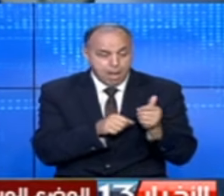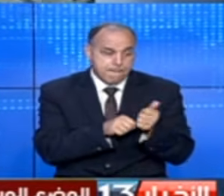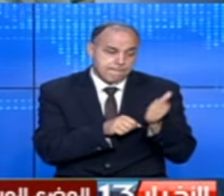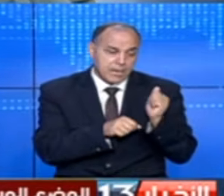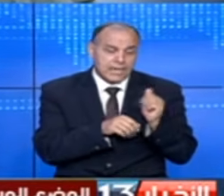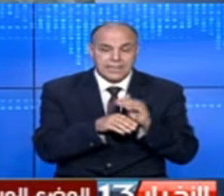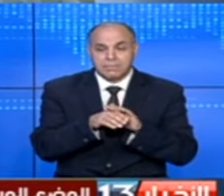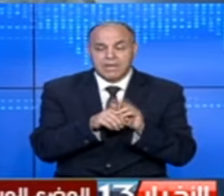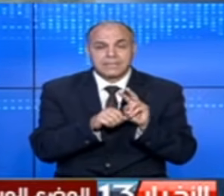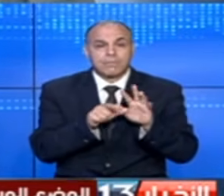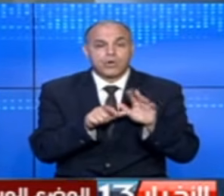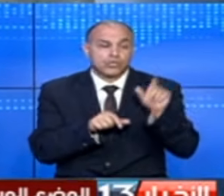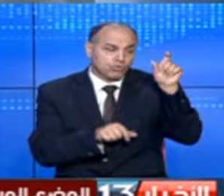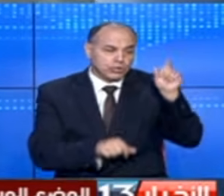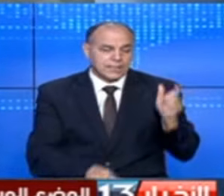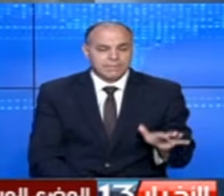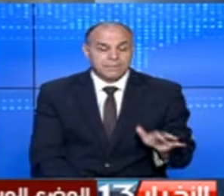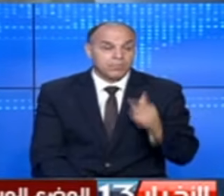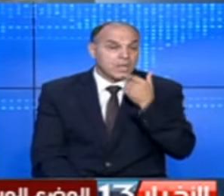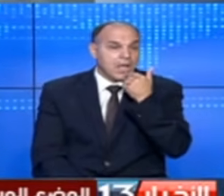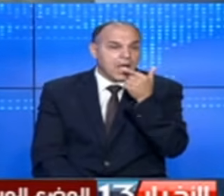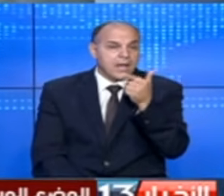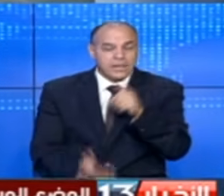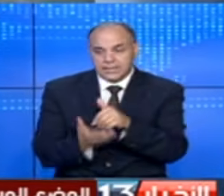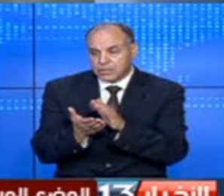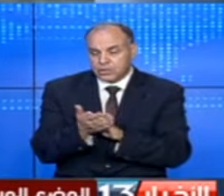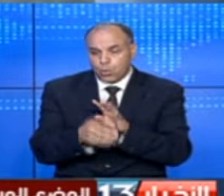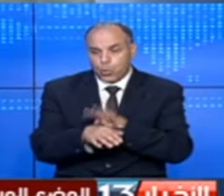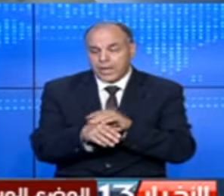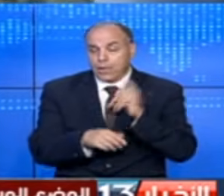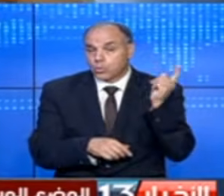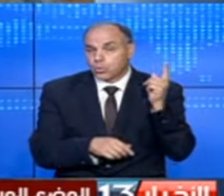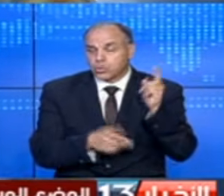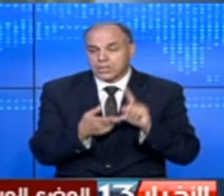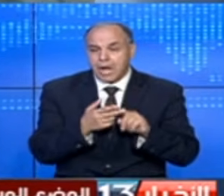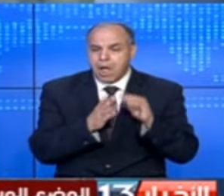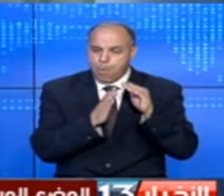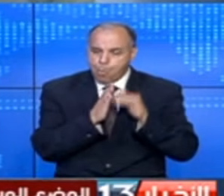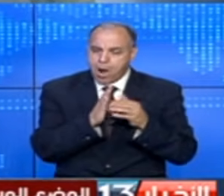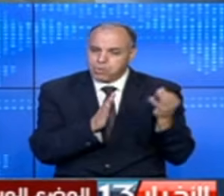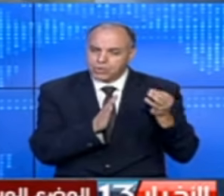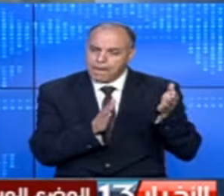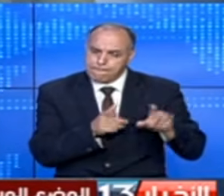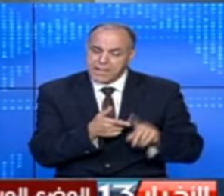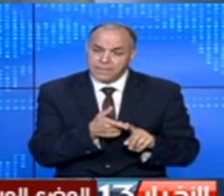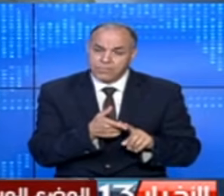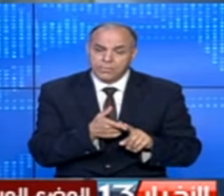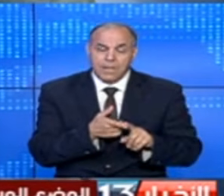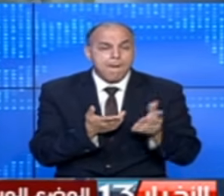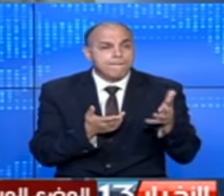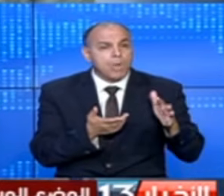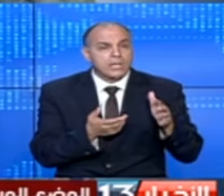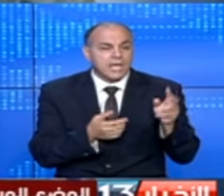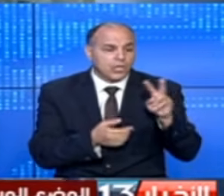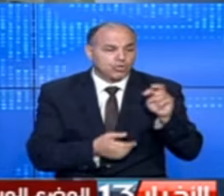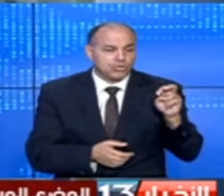ب 27 حالة وفاة، وسجلت ولاية طوزر أقل نسبة وفيات